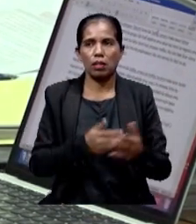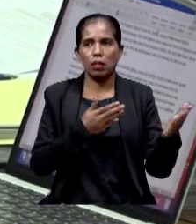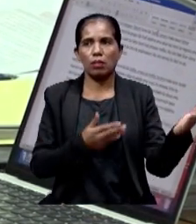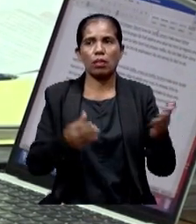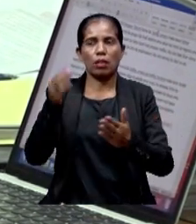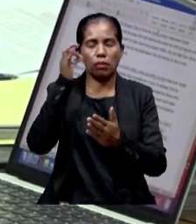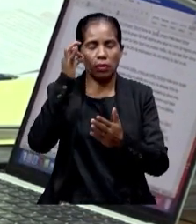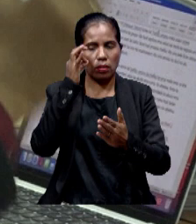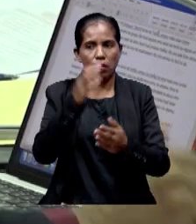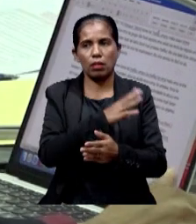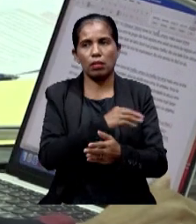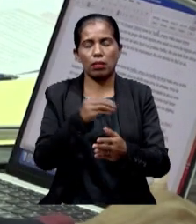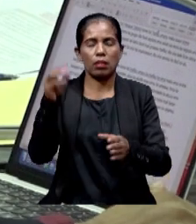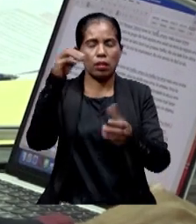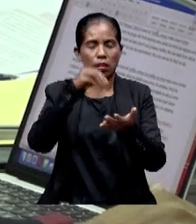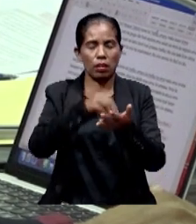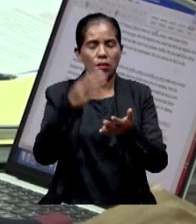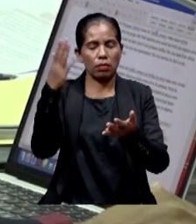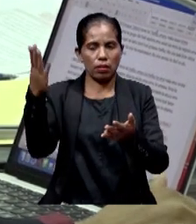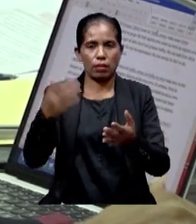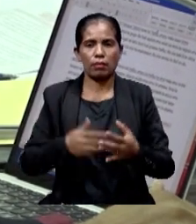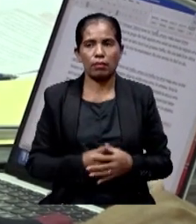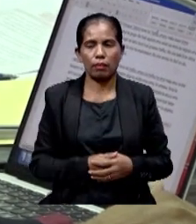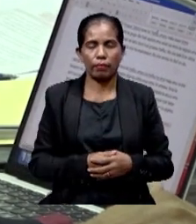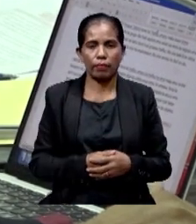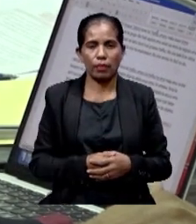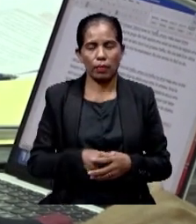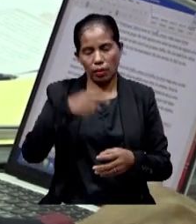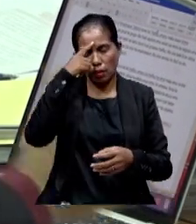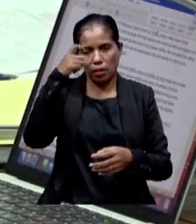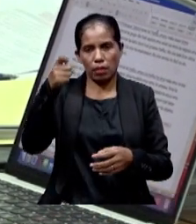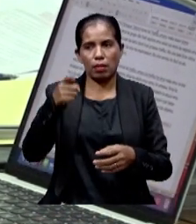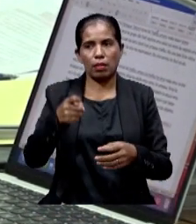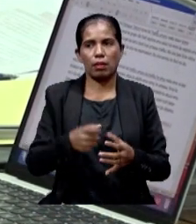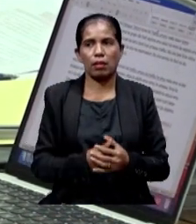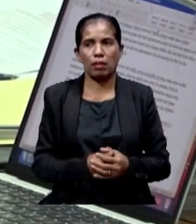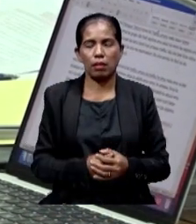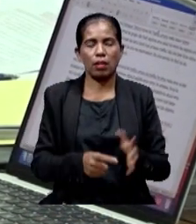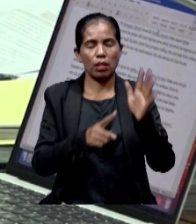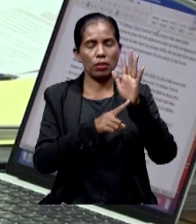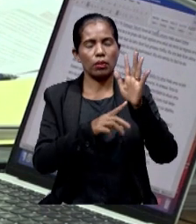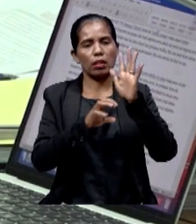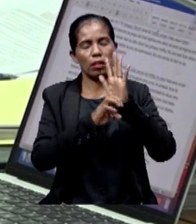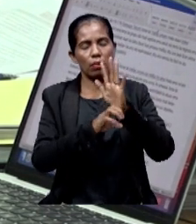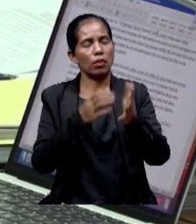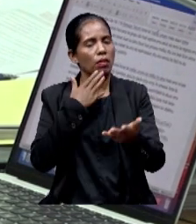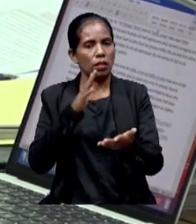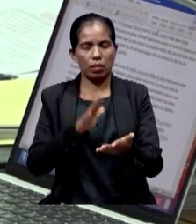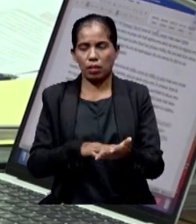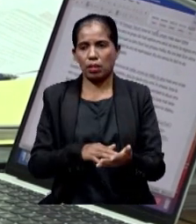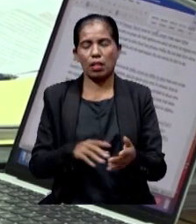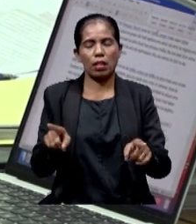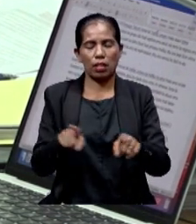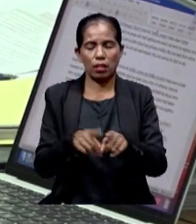siru si bidau li sidere lori batau te palasu di govern a palasu di presiden da republika ne hatu de imagine la dunia nudar deputado